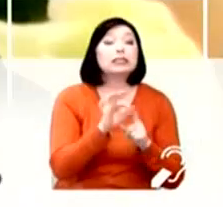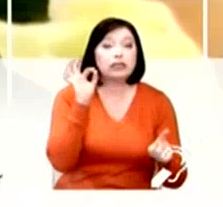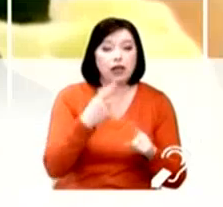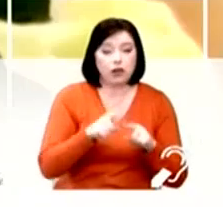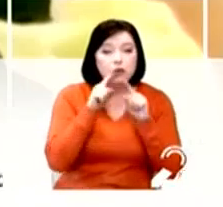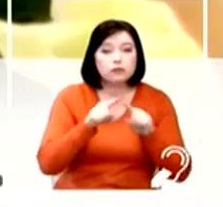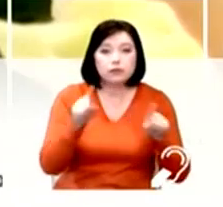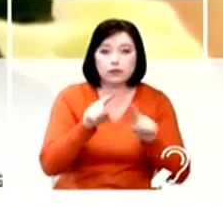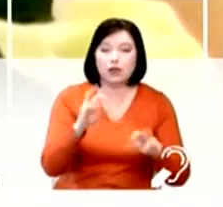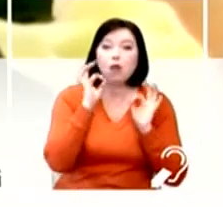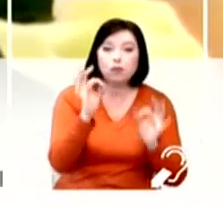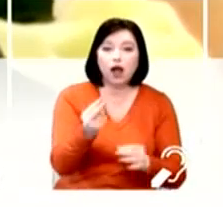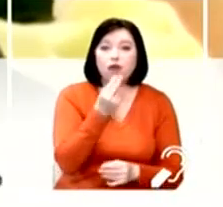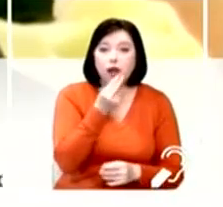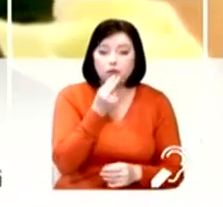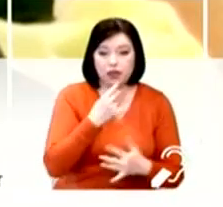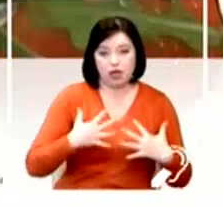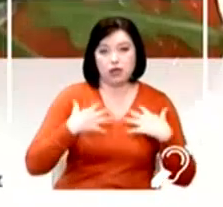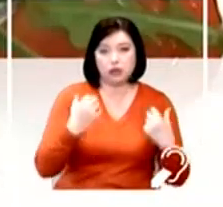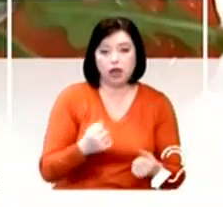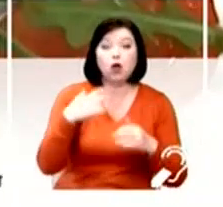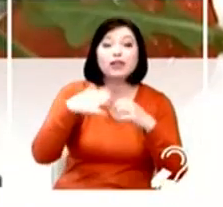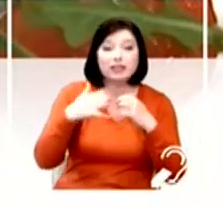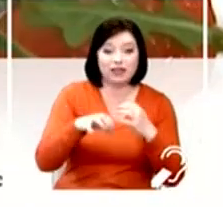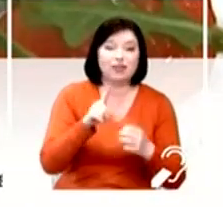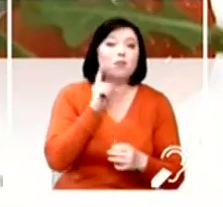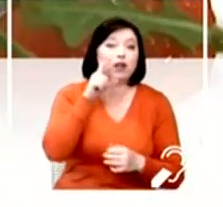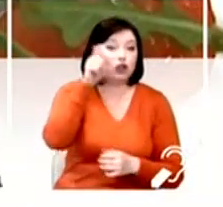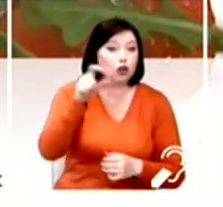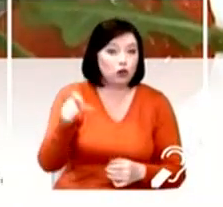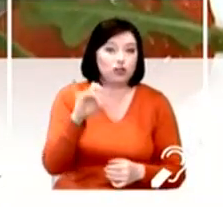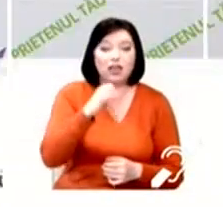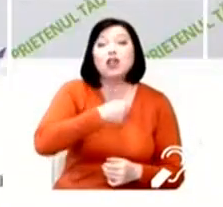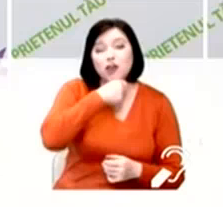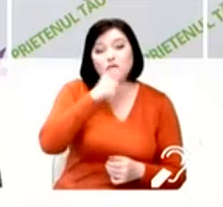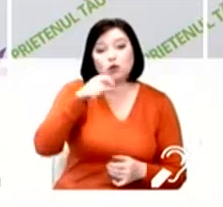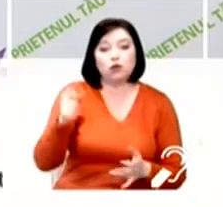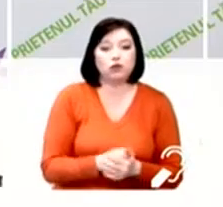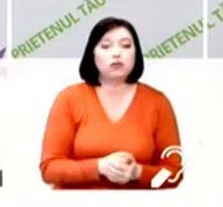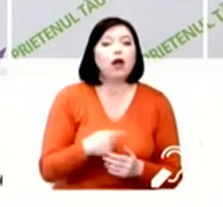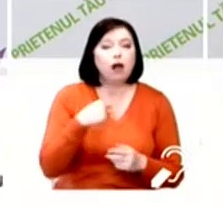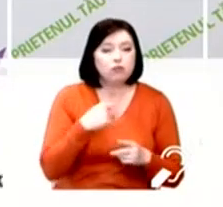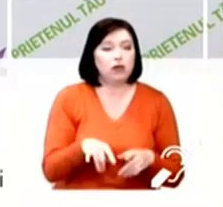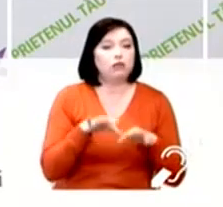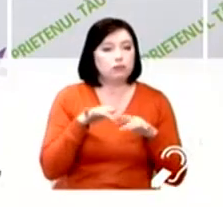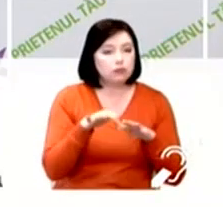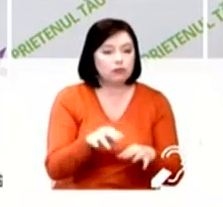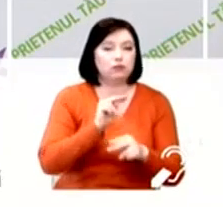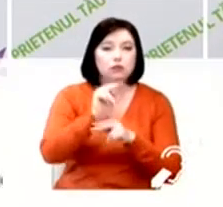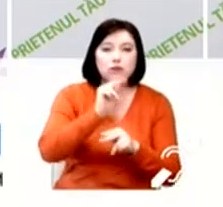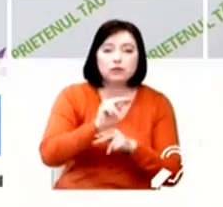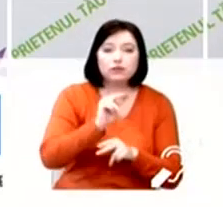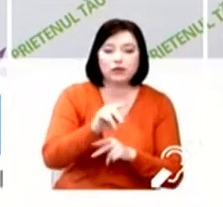este de a promova comportamentul alimentar sănătos în rândul adolescenților și adulților. Mergem cu activități instructive, educative